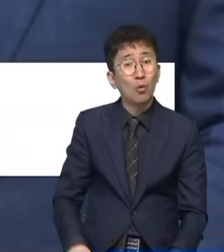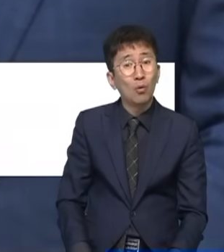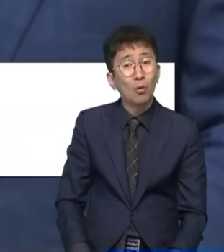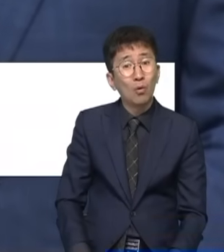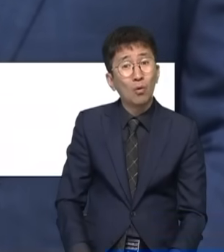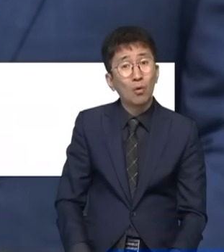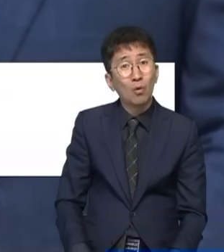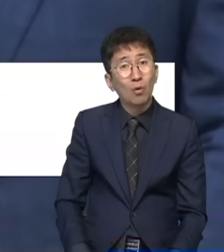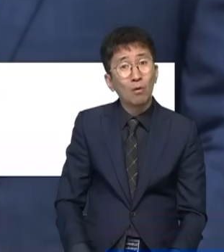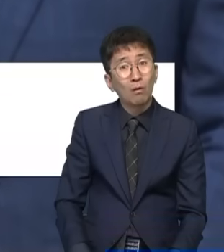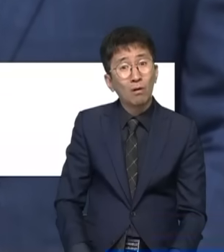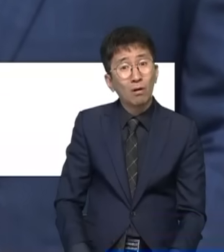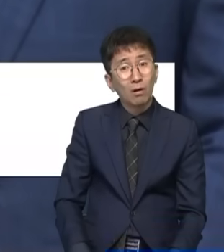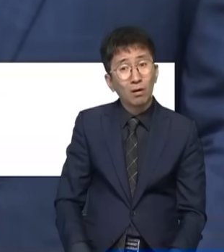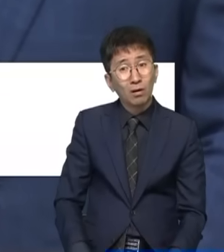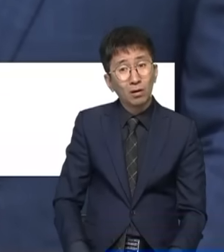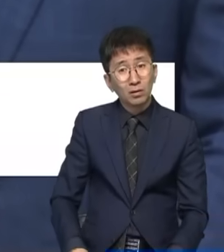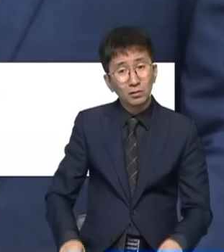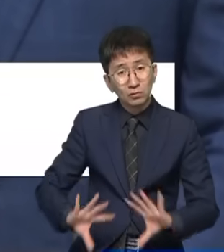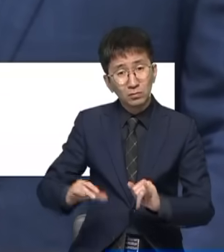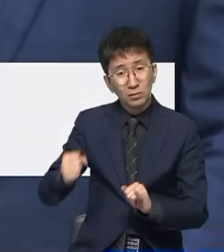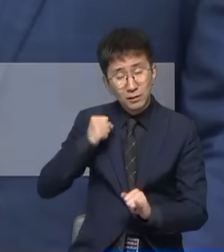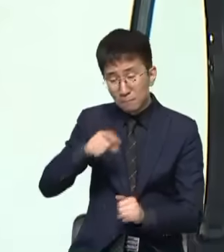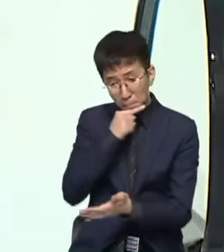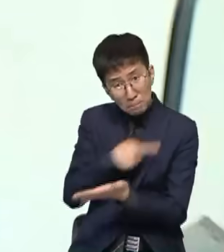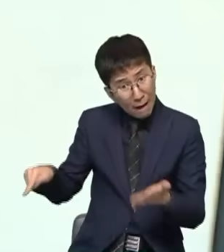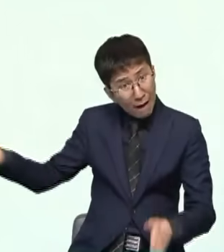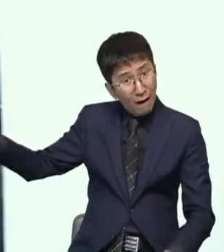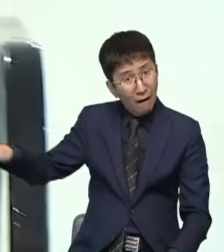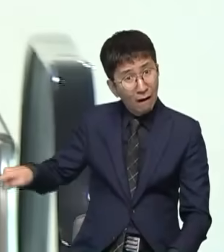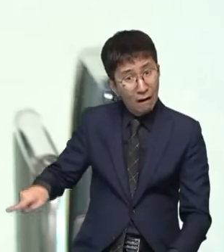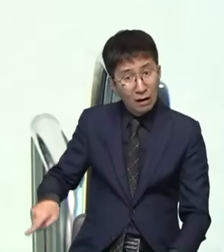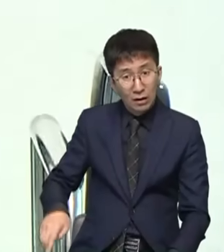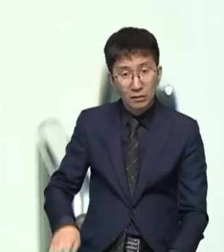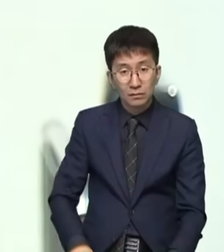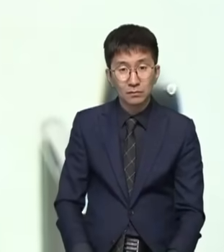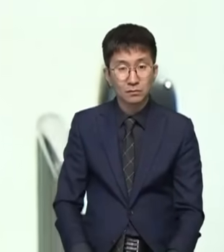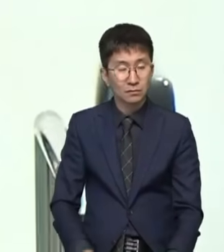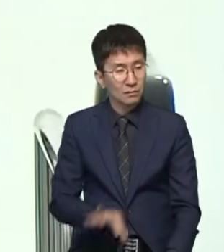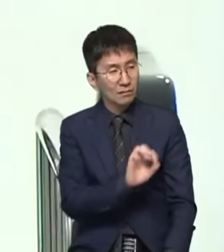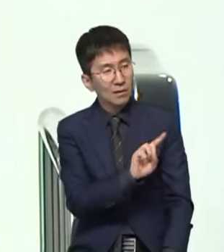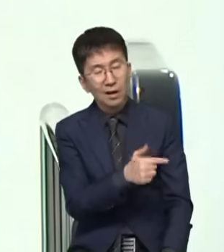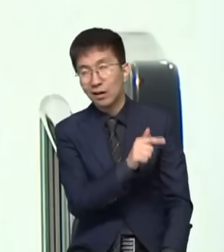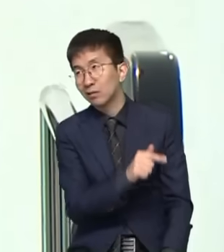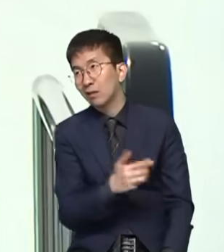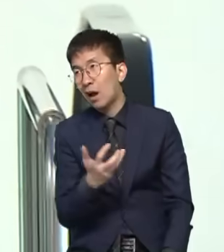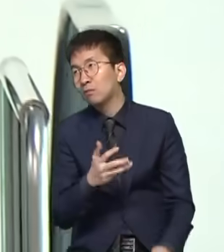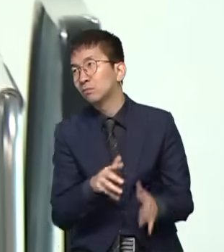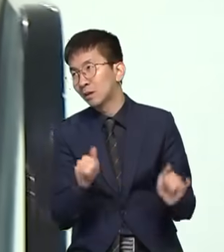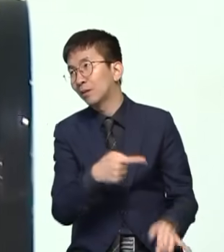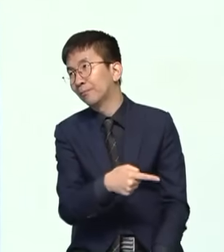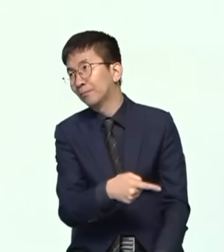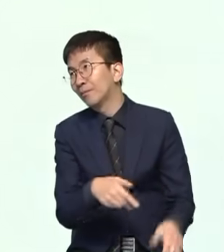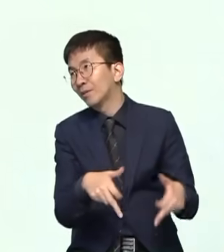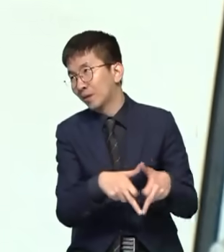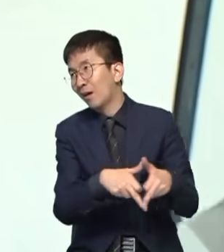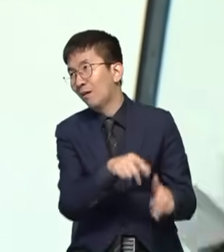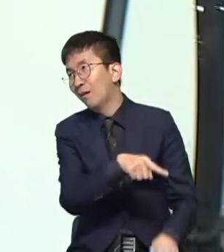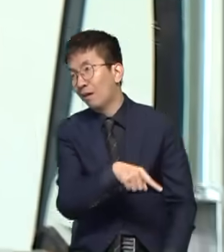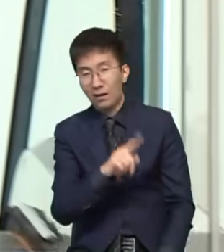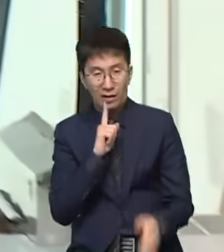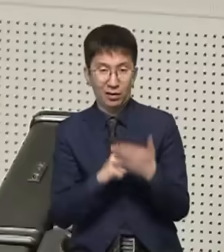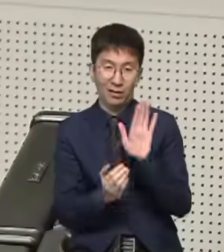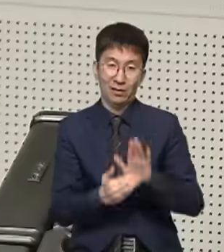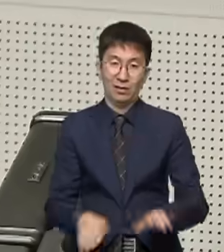당의 분탕질하는 것을 내버려 두시겠습니까? 안 의원을 아픈 사람이라고 맞받은 이 전 대표는 공격을